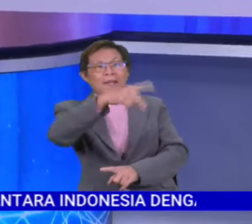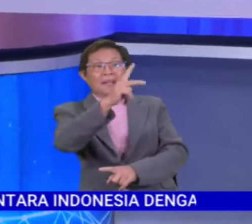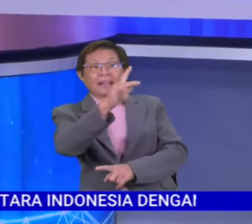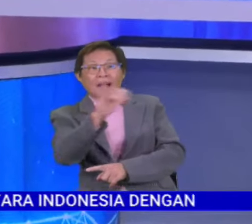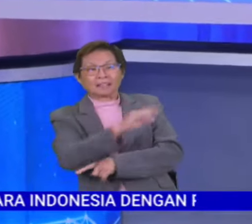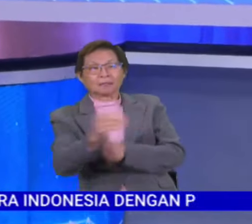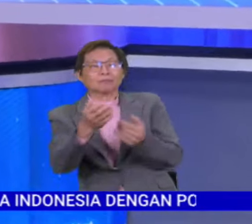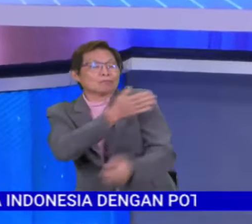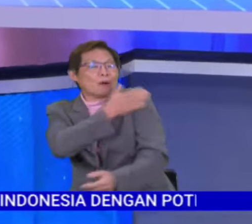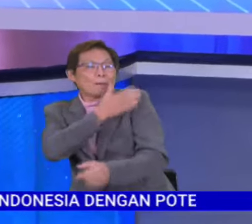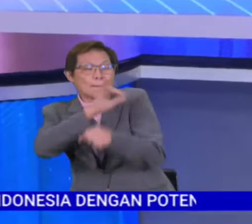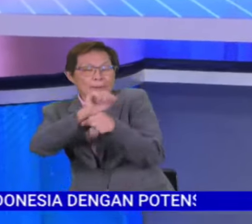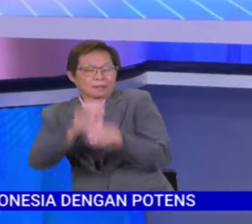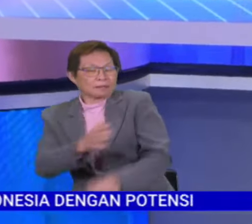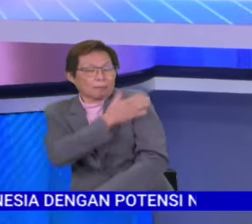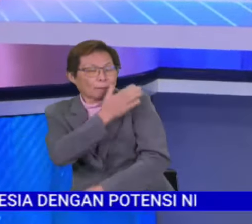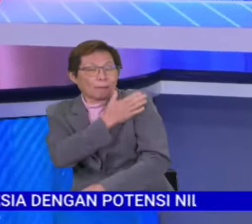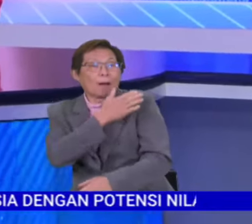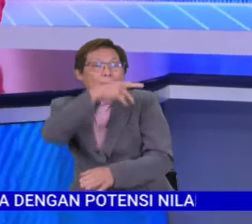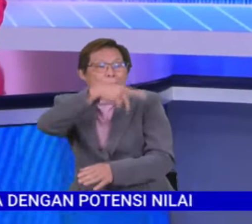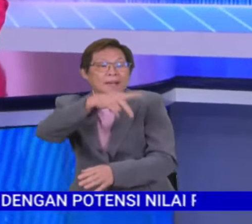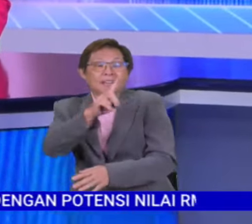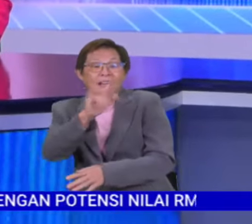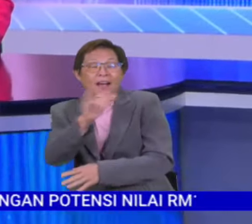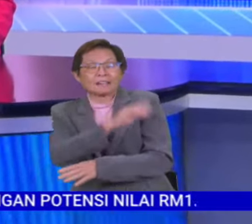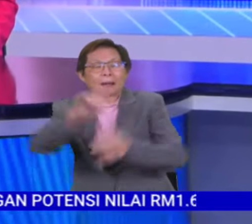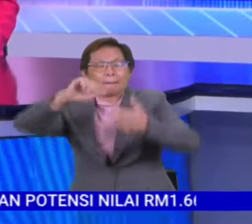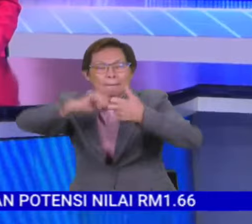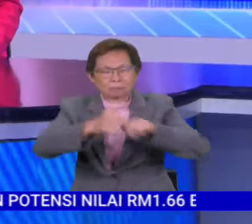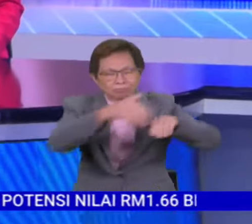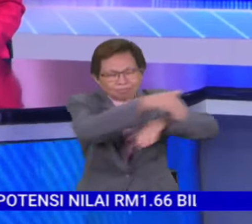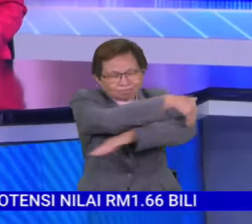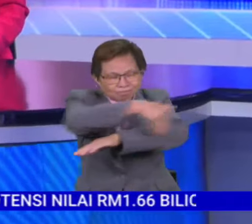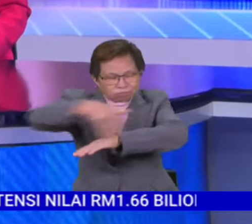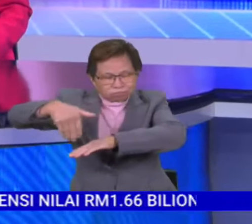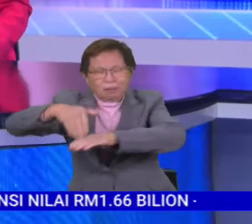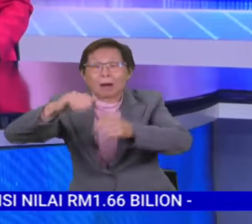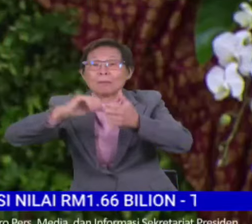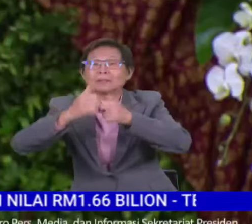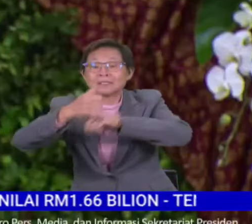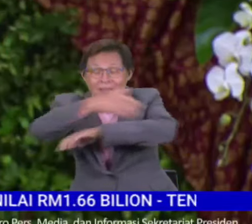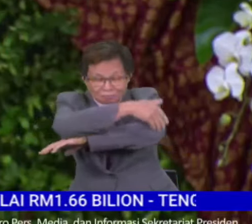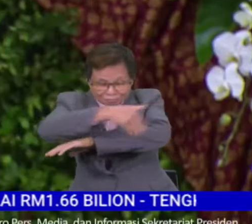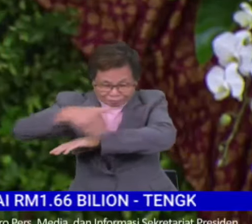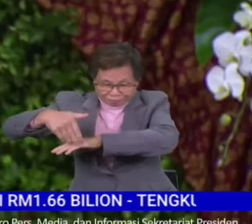dan Perkhidmat Domestik Indonesia PDI serta isu persempadanan.